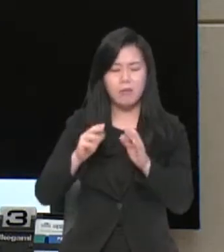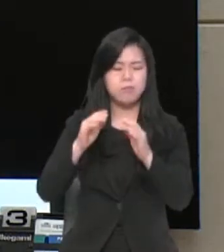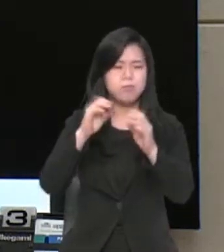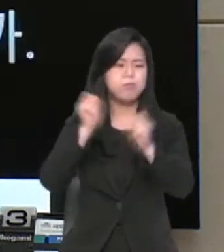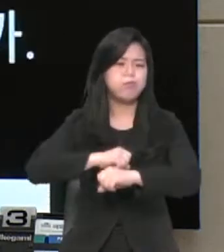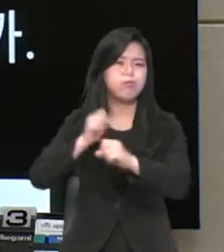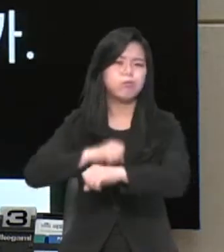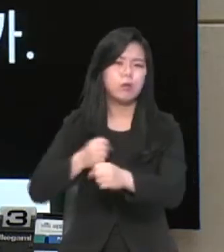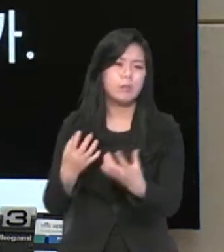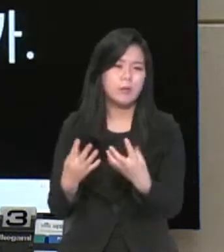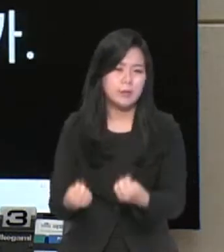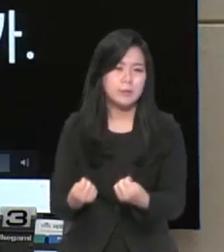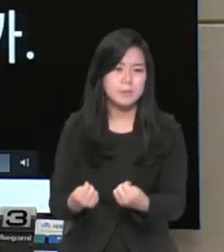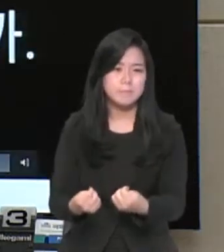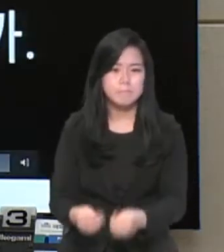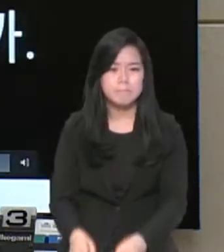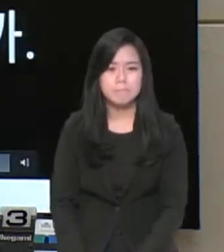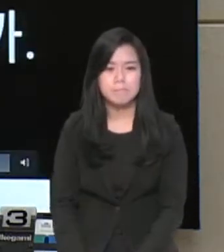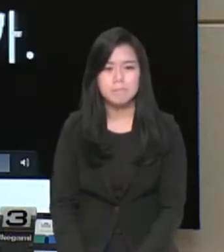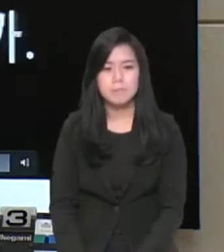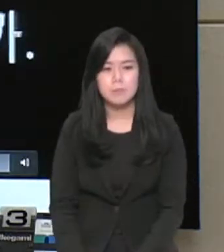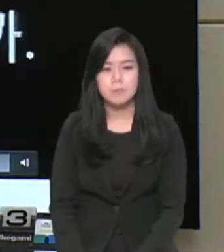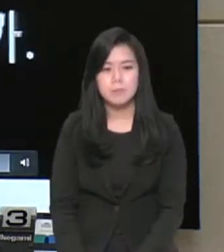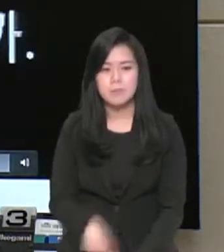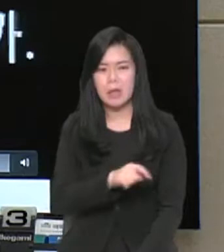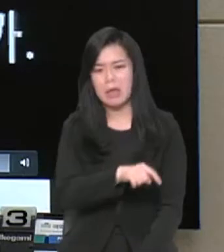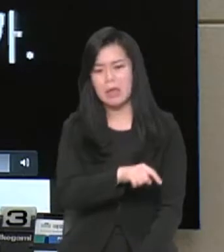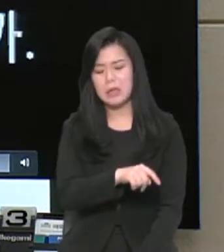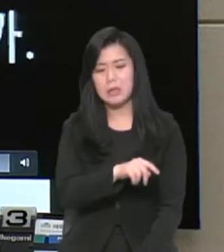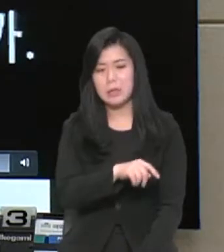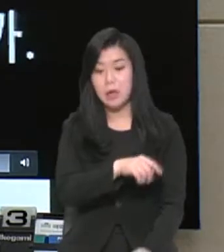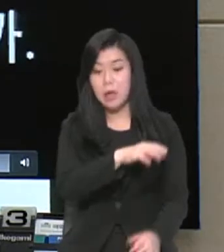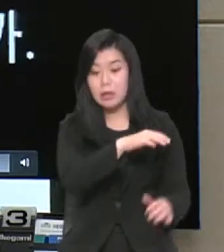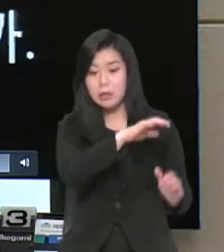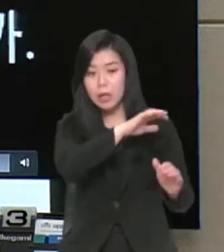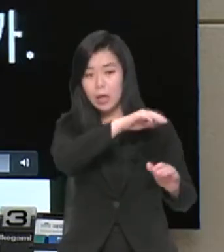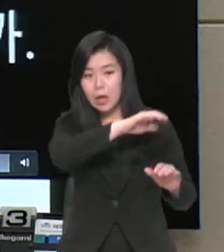우리한테. 그러니까 280원 막 그저 쌩가가 280원밖에 안 하니까